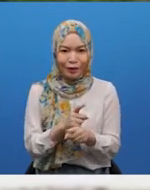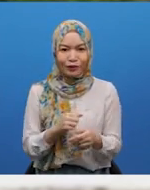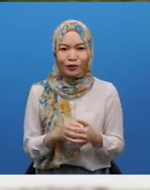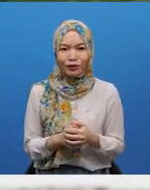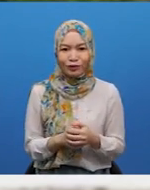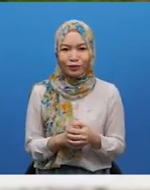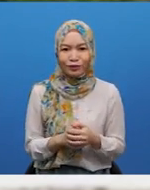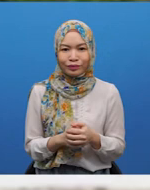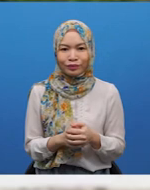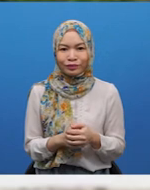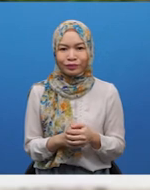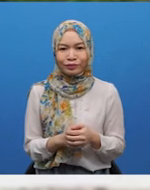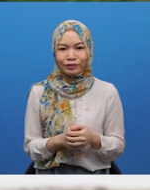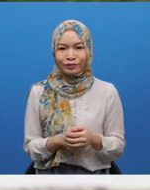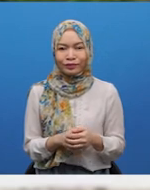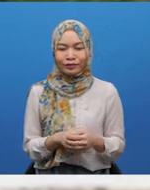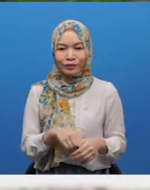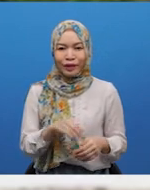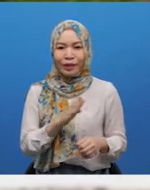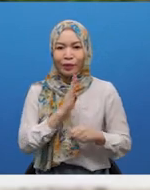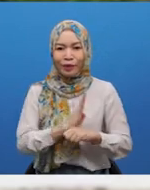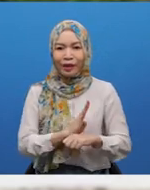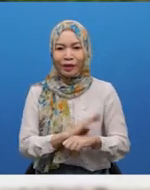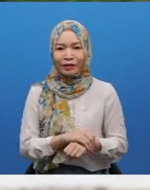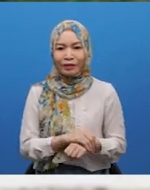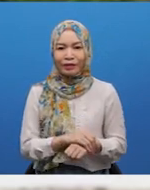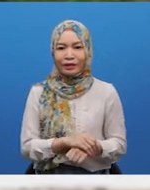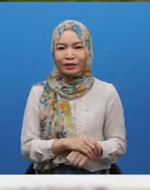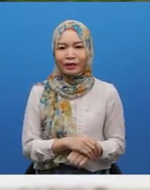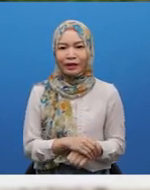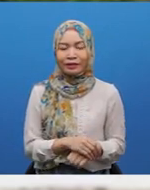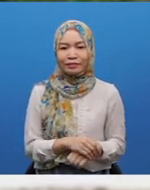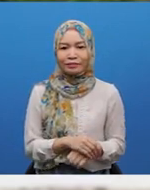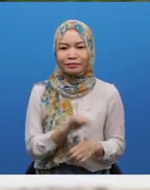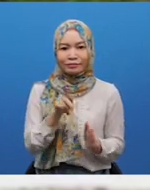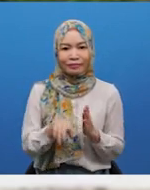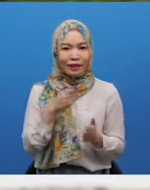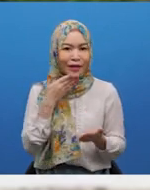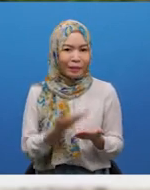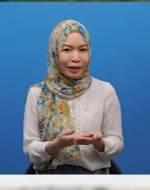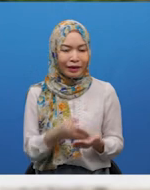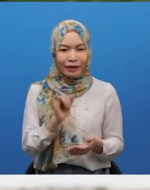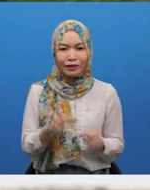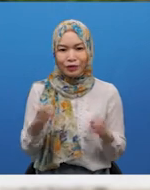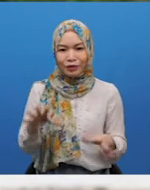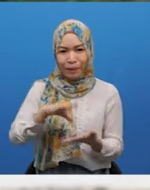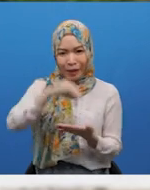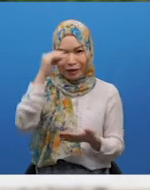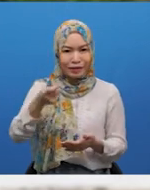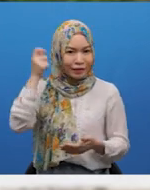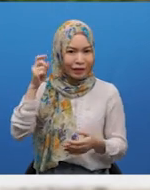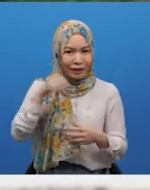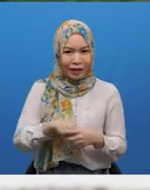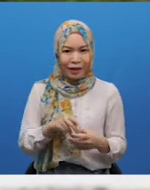dan budayakanlah beberapa nilai murni yang telah kita pelajari tadi dalam kehidupan kita seharian.